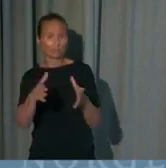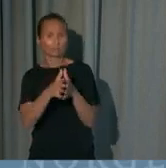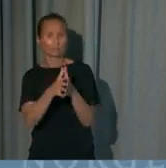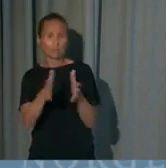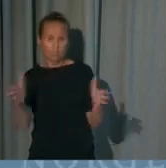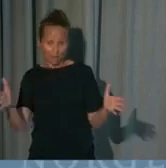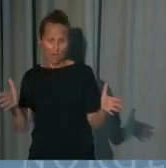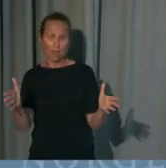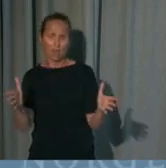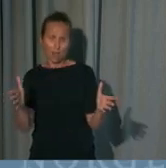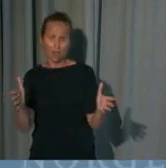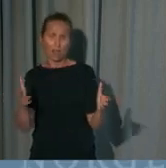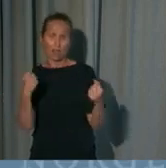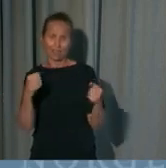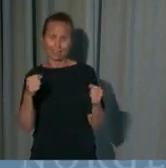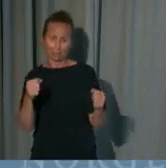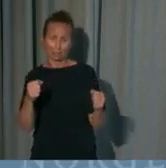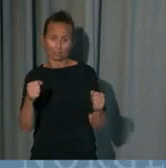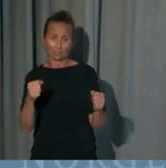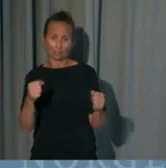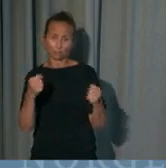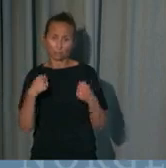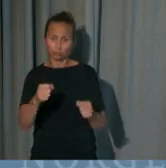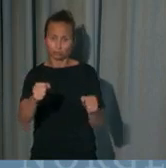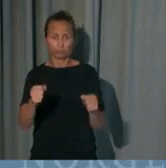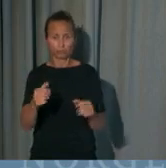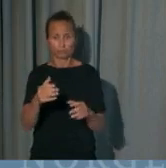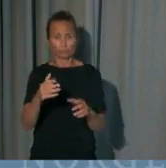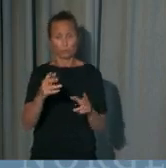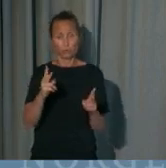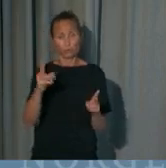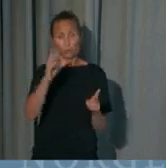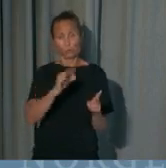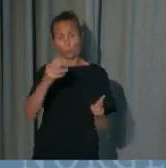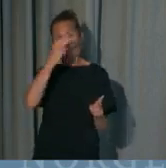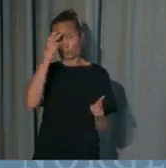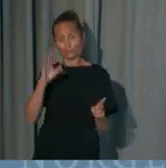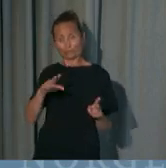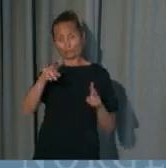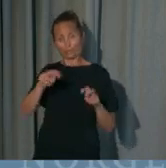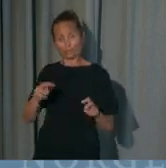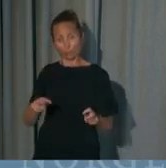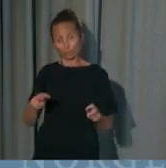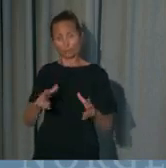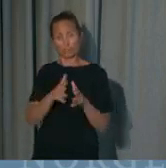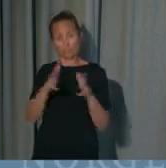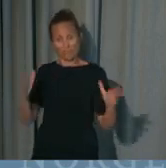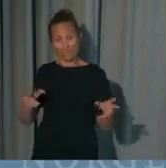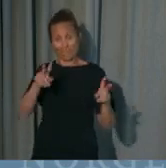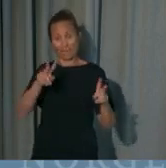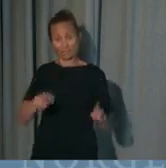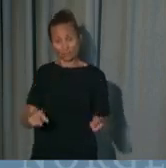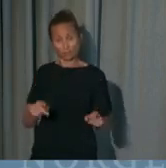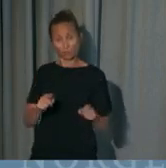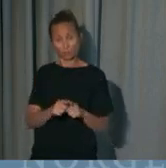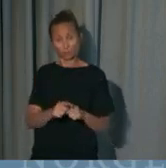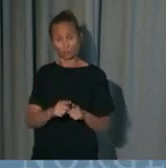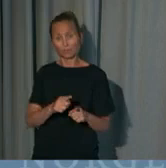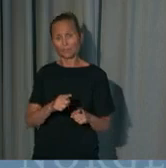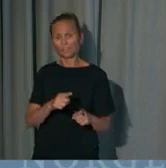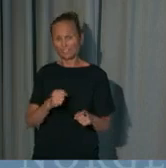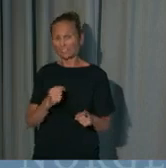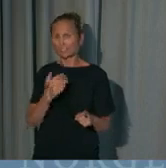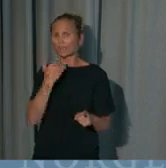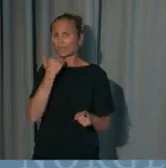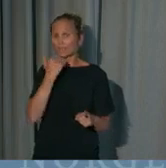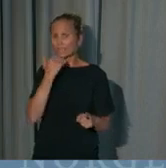bred innsats som nå settes inn, og også fra politiet, Oslo politiet, sin etterforskning. Så vi skal advare mot, eller skal